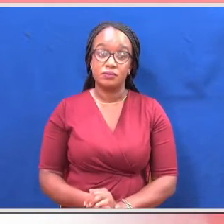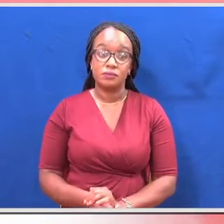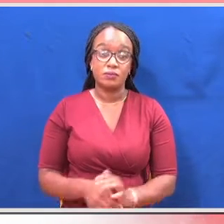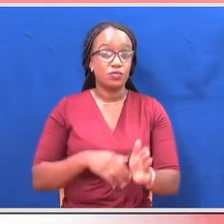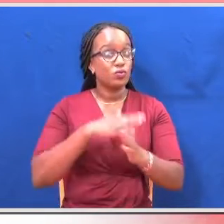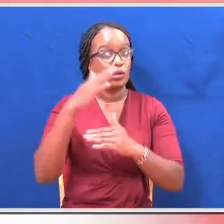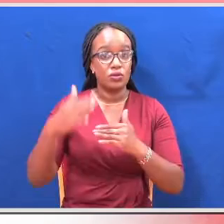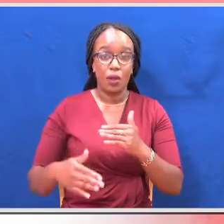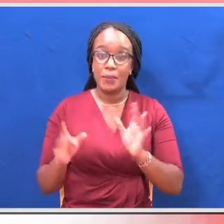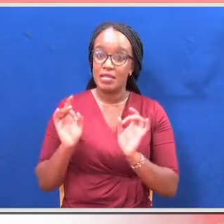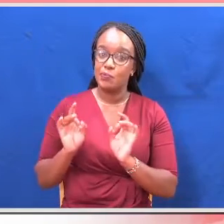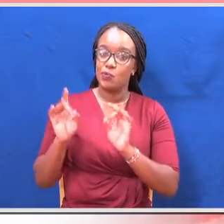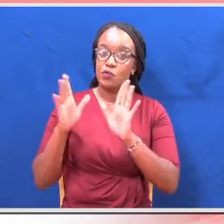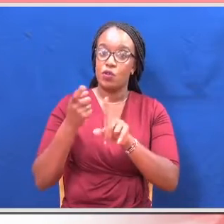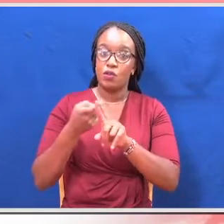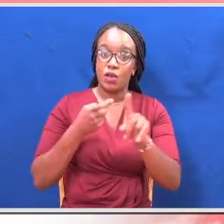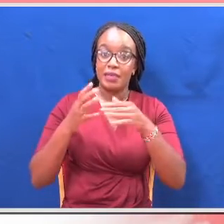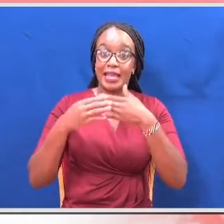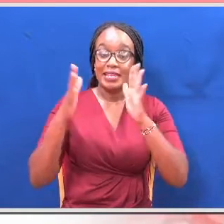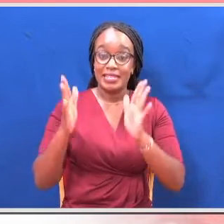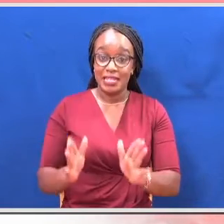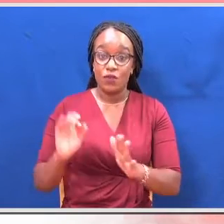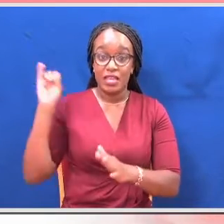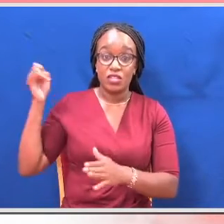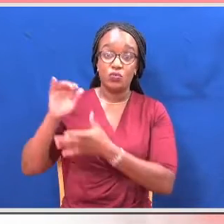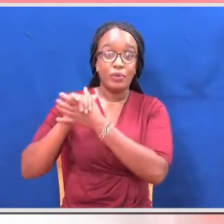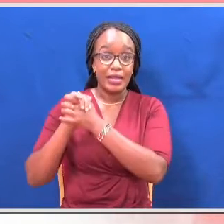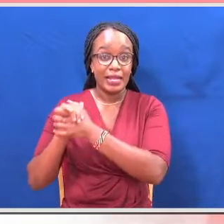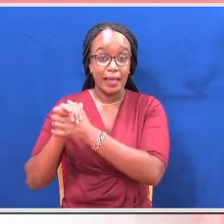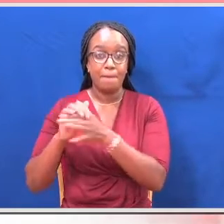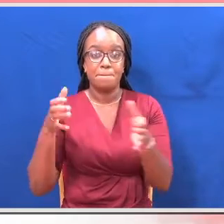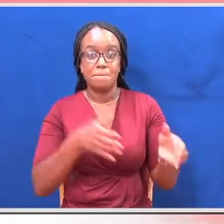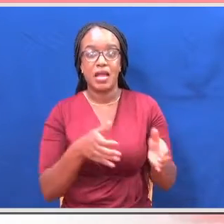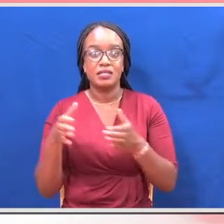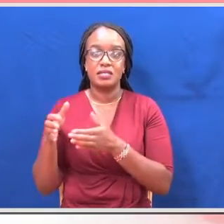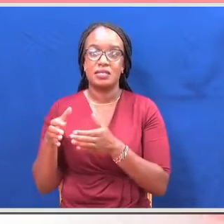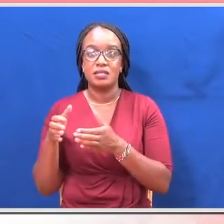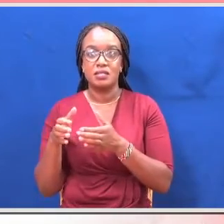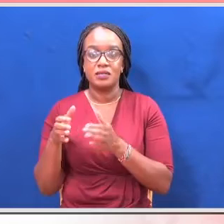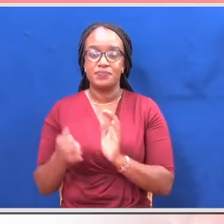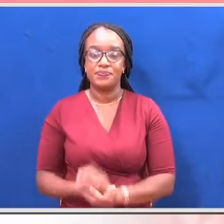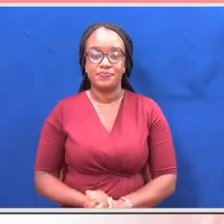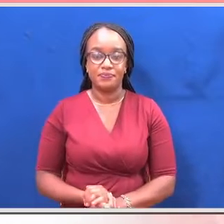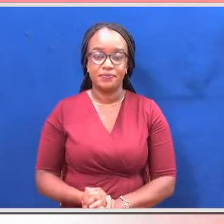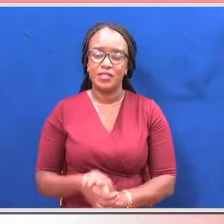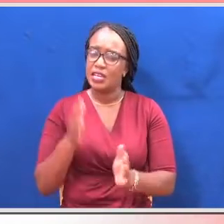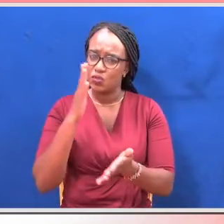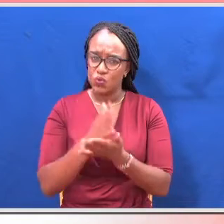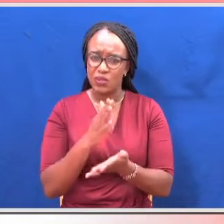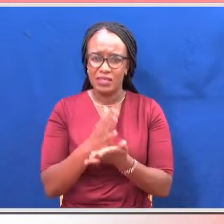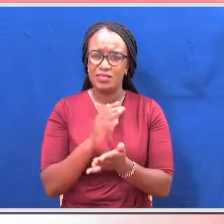leader, deputy leader of the party, Jubilee. And that was done, as far as I understand. Of course, it is it